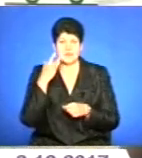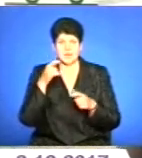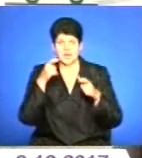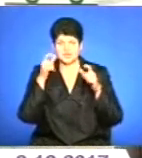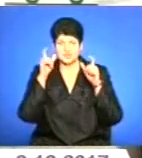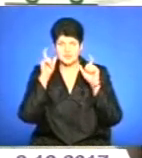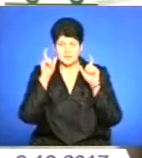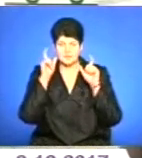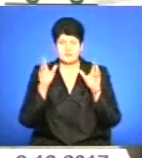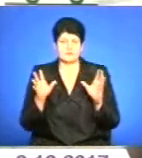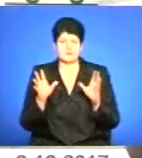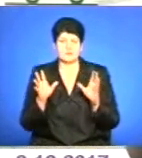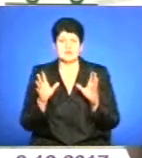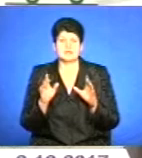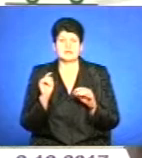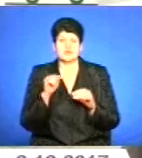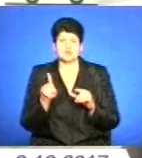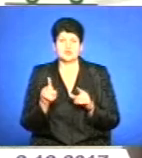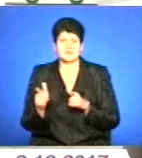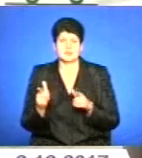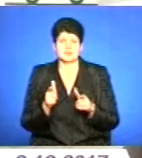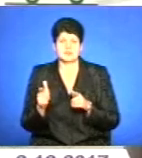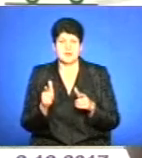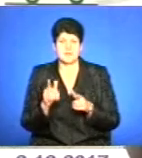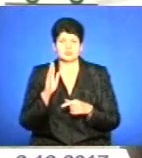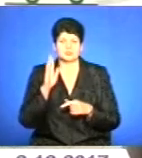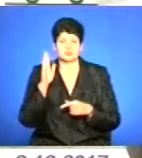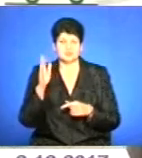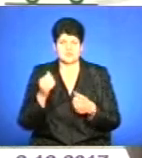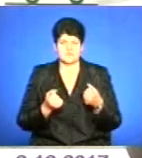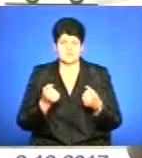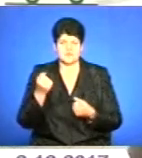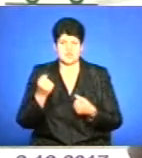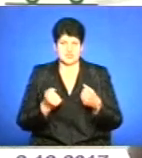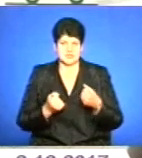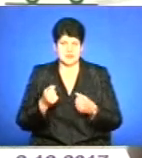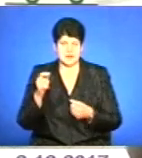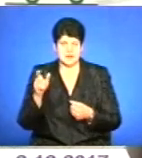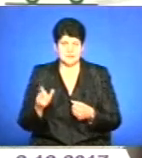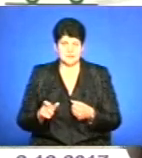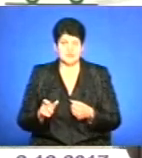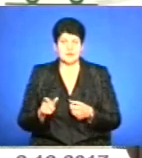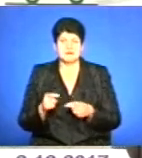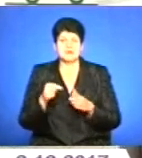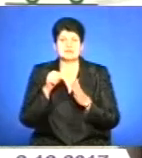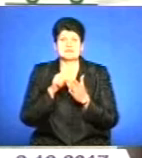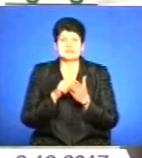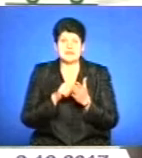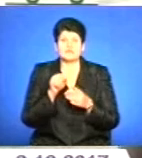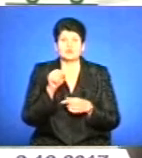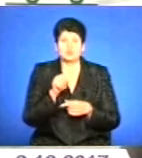с теоретическим тренингом для того, чтобы подготавливать будущих водителей. Цель этого тренинга заключается в том, чтобы прежде